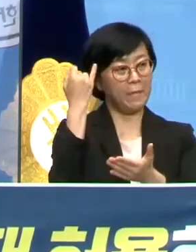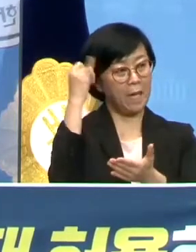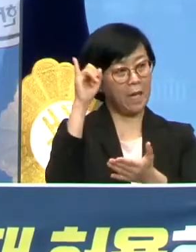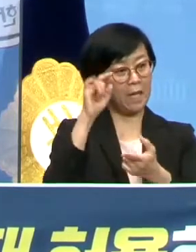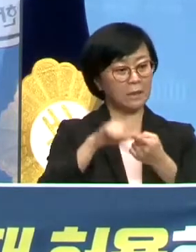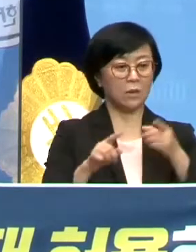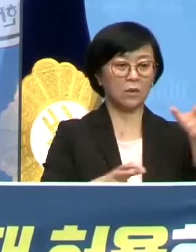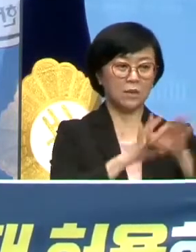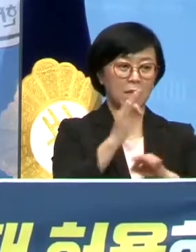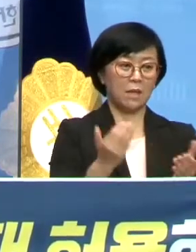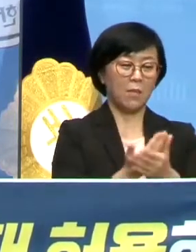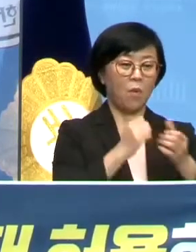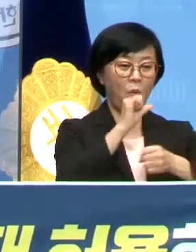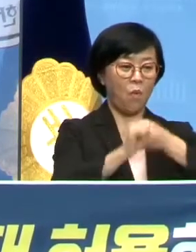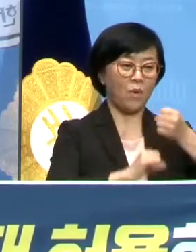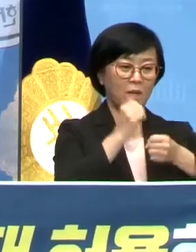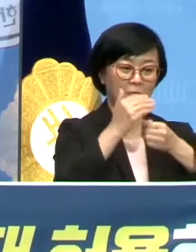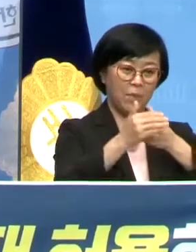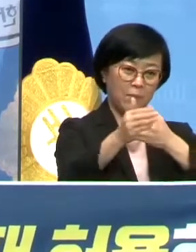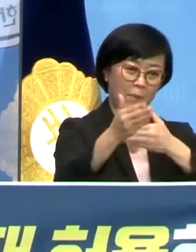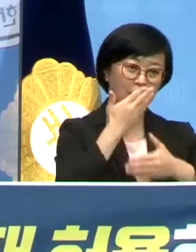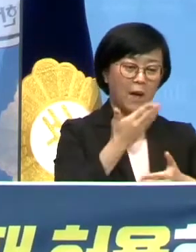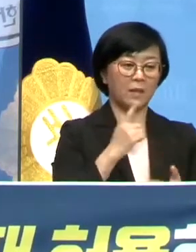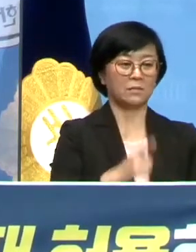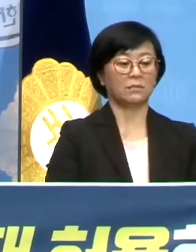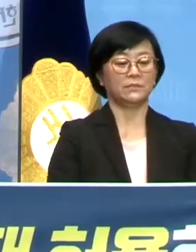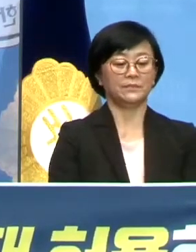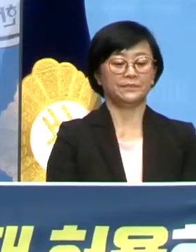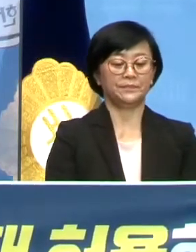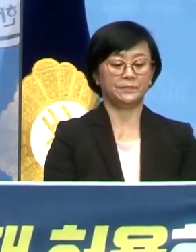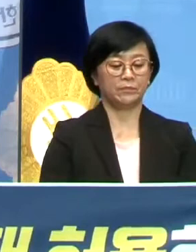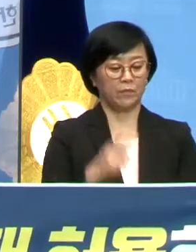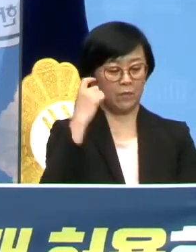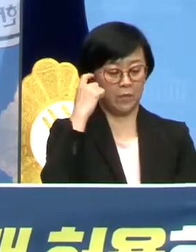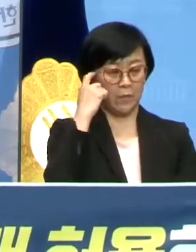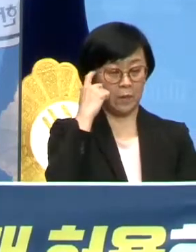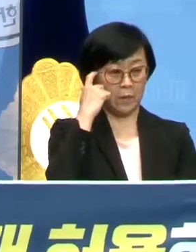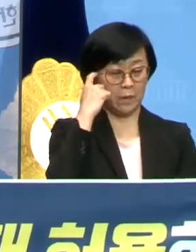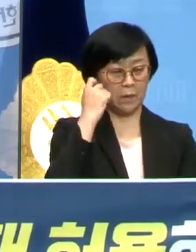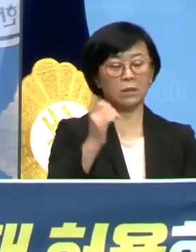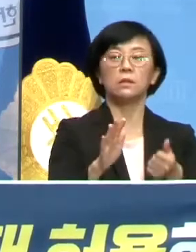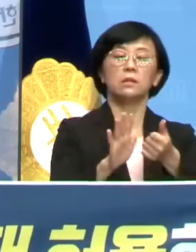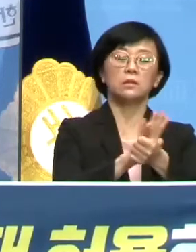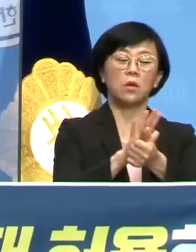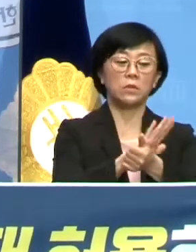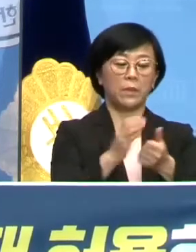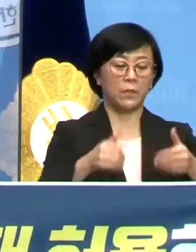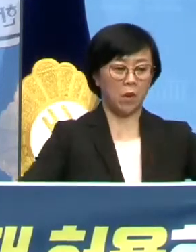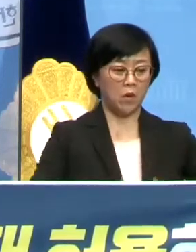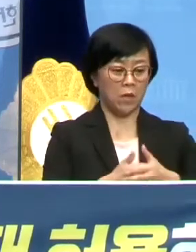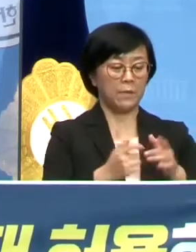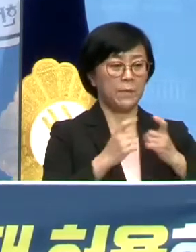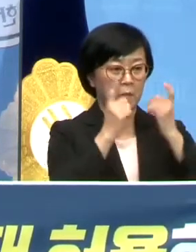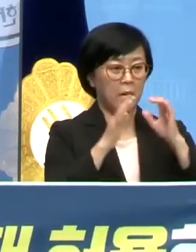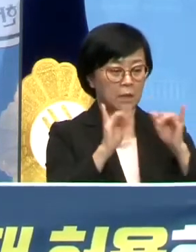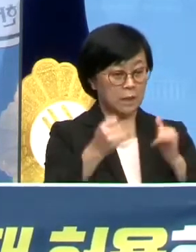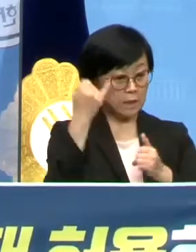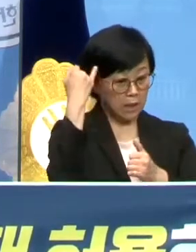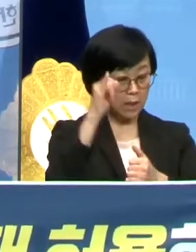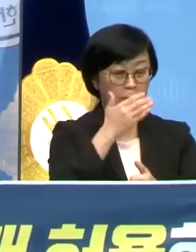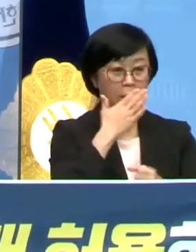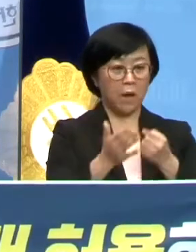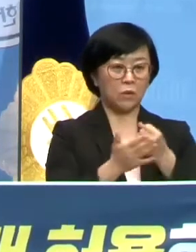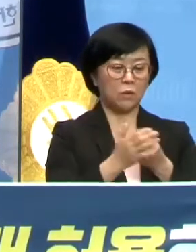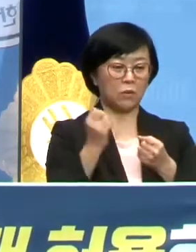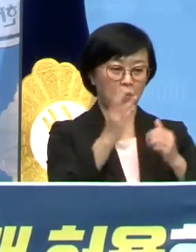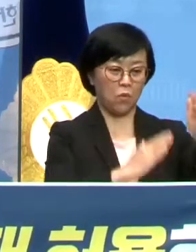경제개발 5개년 계획 때나 할 수 있는 발상입니다 지금 서비스 업에 필요한 것은 민간이 창의를 발현 도록 하면서도